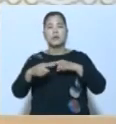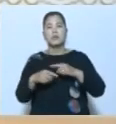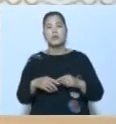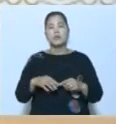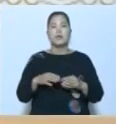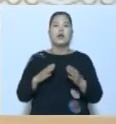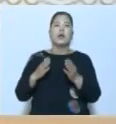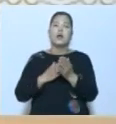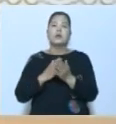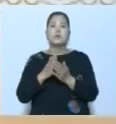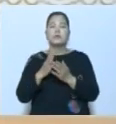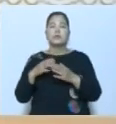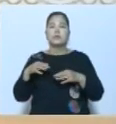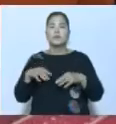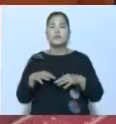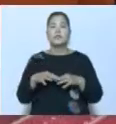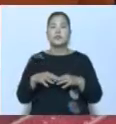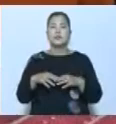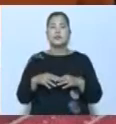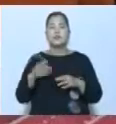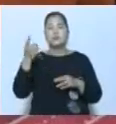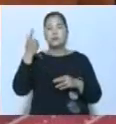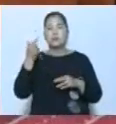әлеуметтендіру мәселесінде ұйымдастырып жатқан шаралар деп түсіну керек.